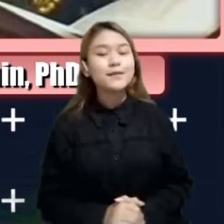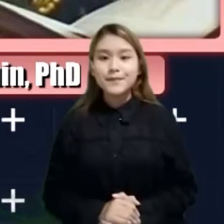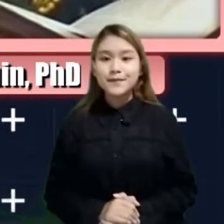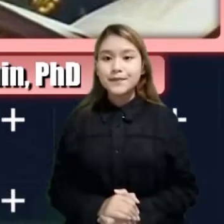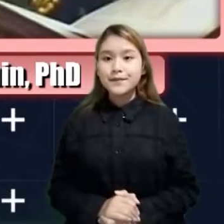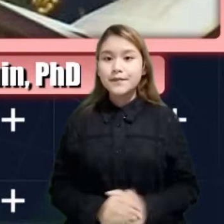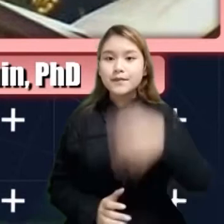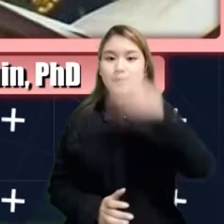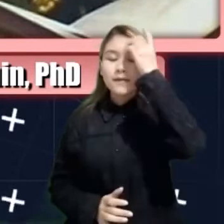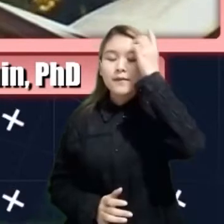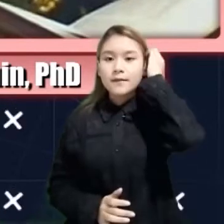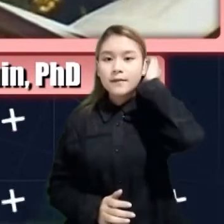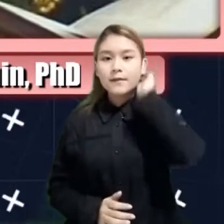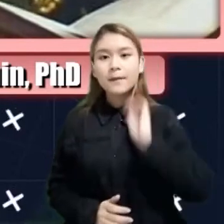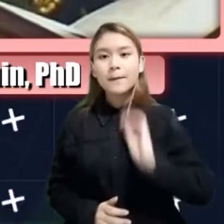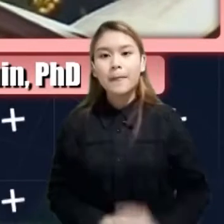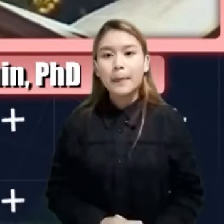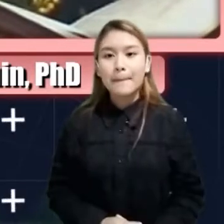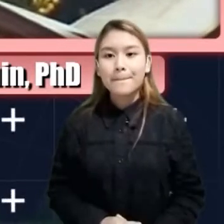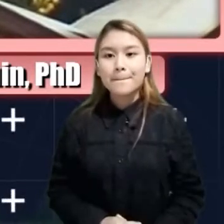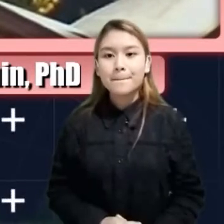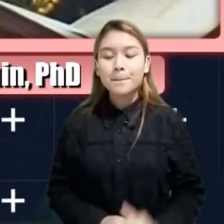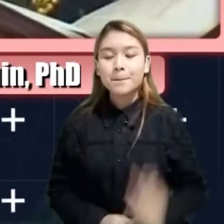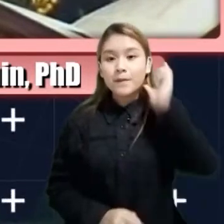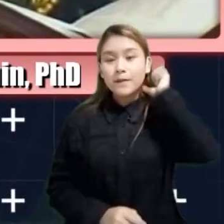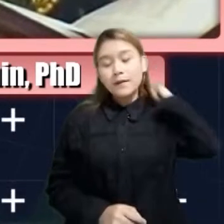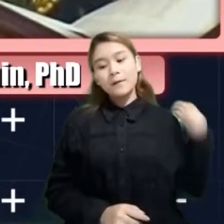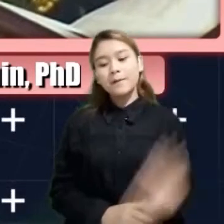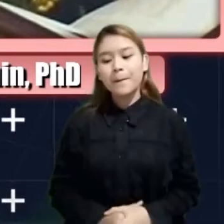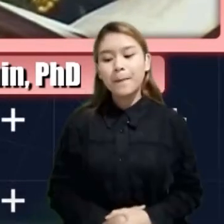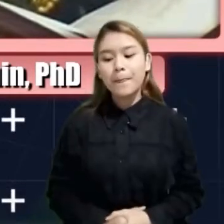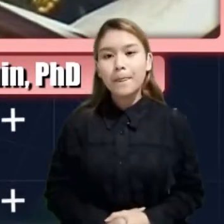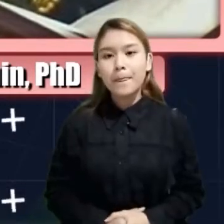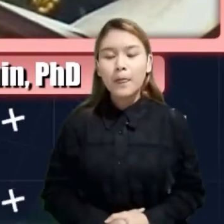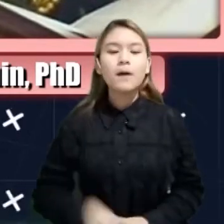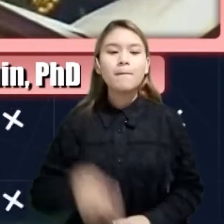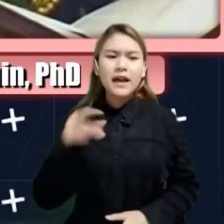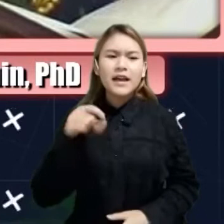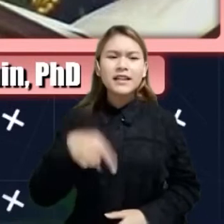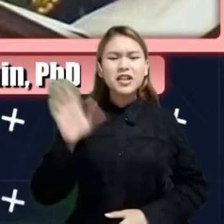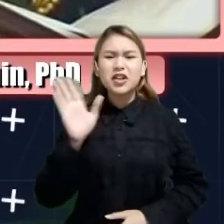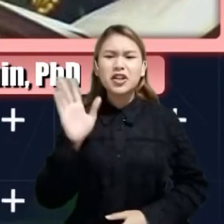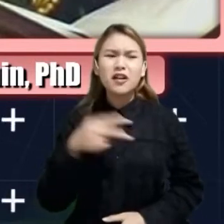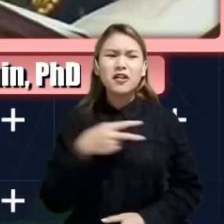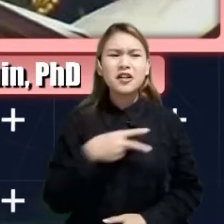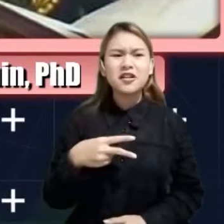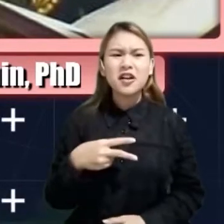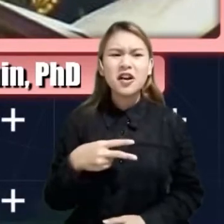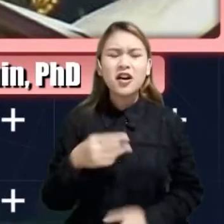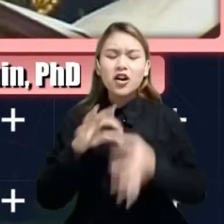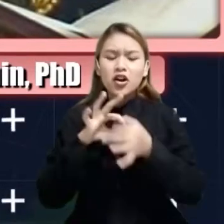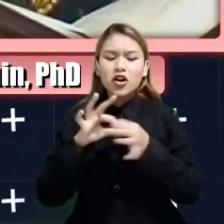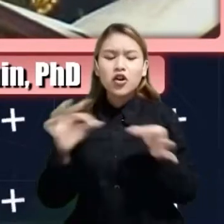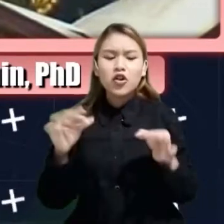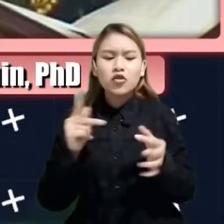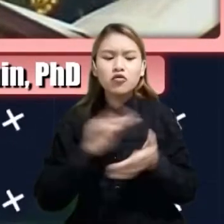mengartikan bahwa Roh Kudus tidak punya kuasa. Tetapi ayat ini memberikan kepada kita